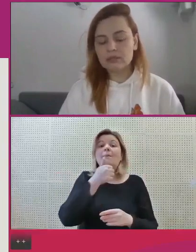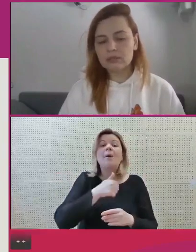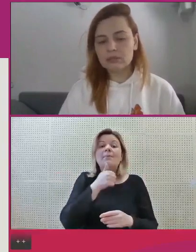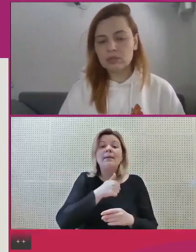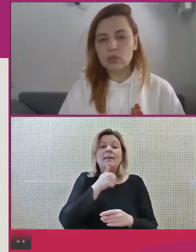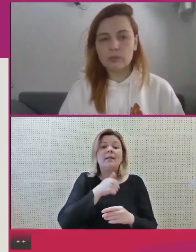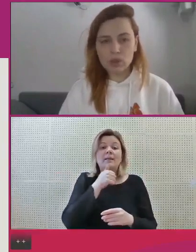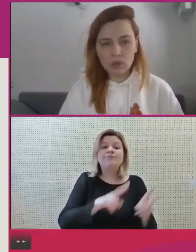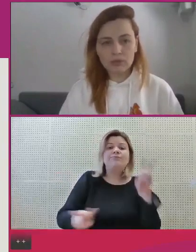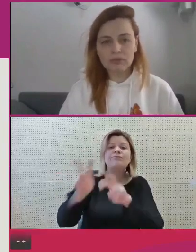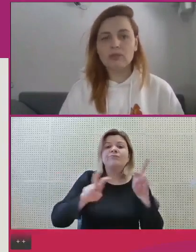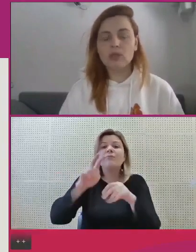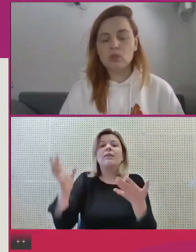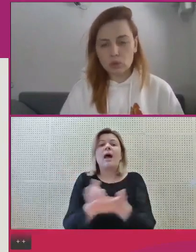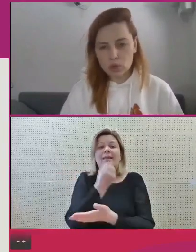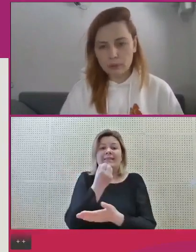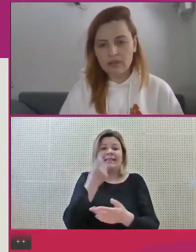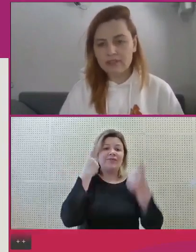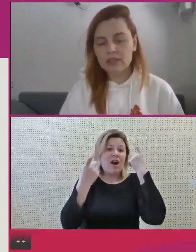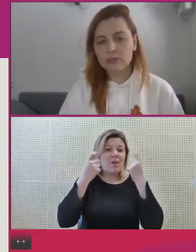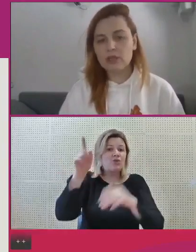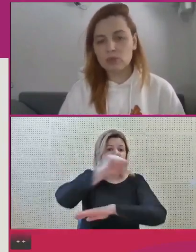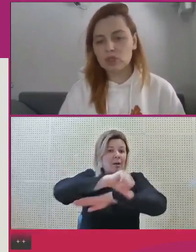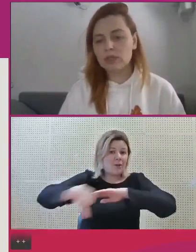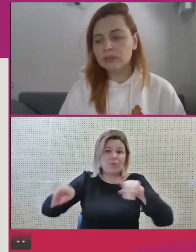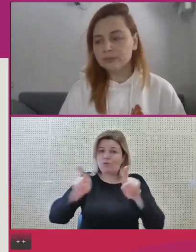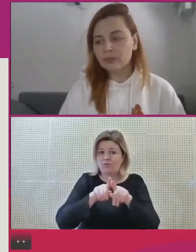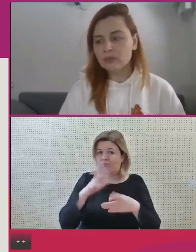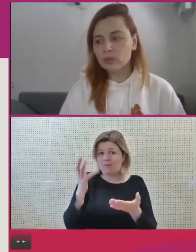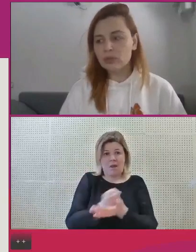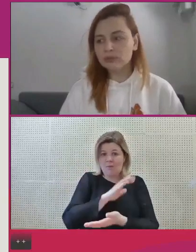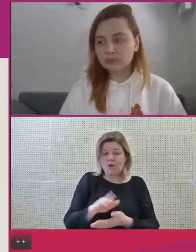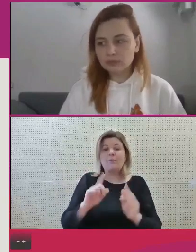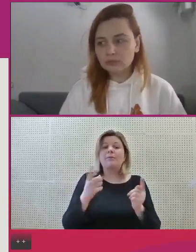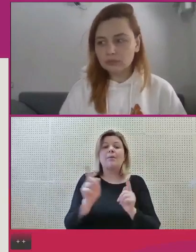найти за рубежом информацию тоже проваливались, потому что